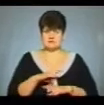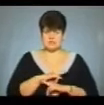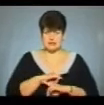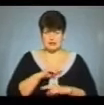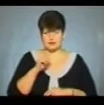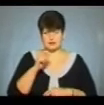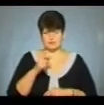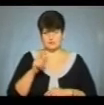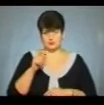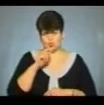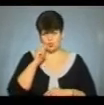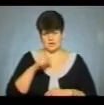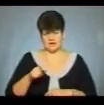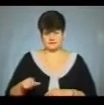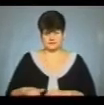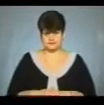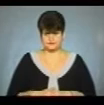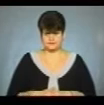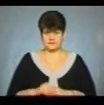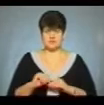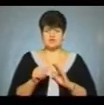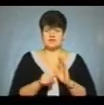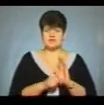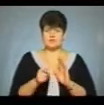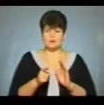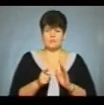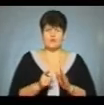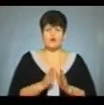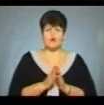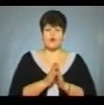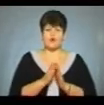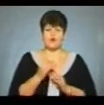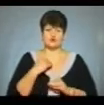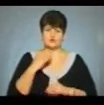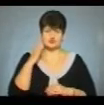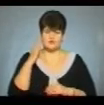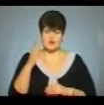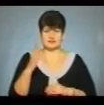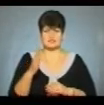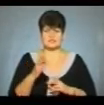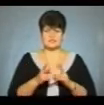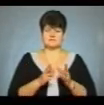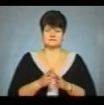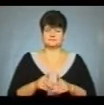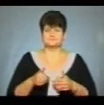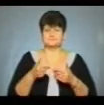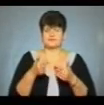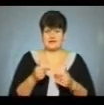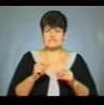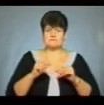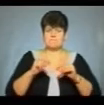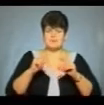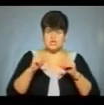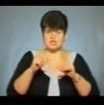України. 16 тернополян проголосували за петицію, в якій пропонують збільшити висоту обмежувача на Гаївському мості.